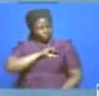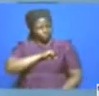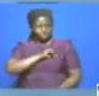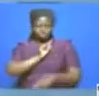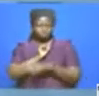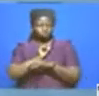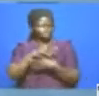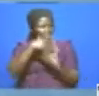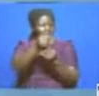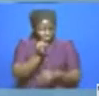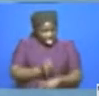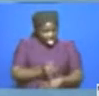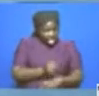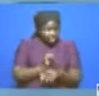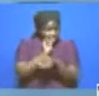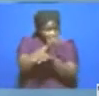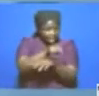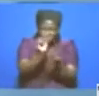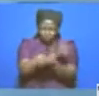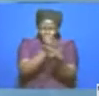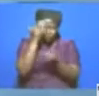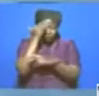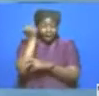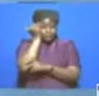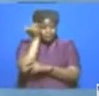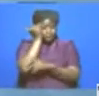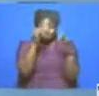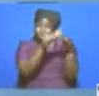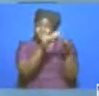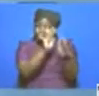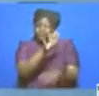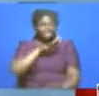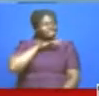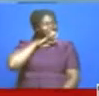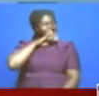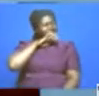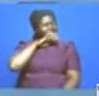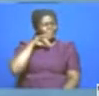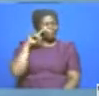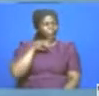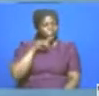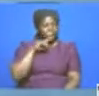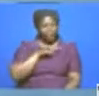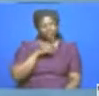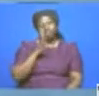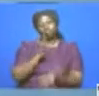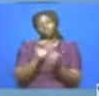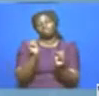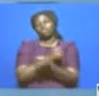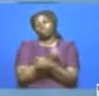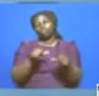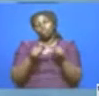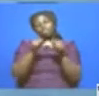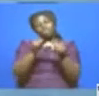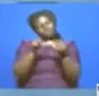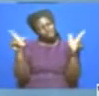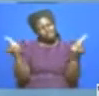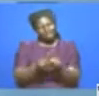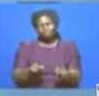sababu najua pahali naenda iko chafu sana. We cannot continue like that.